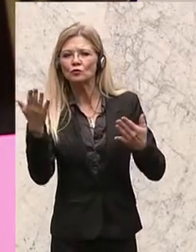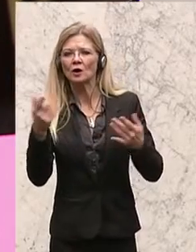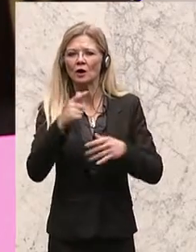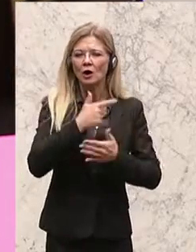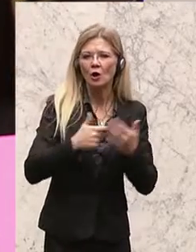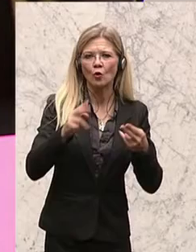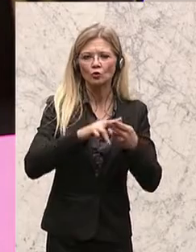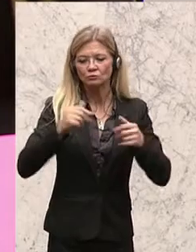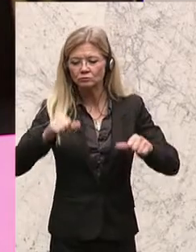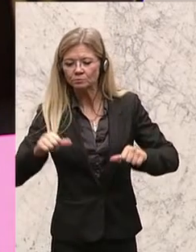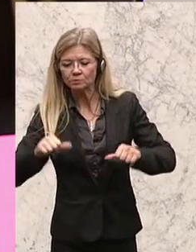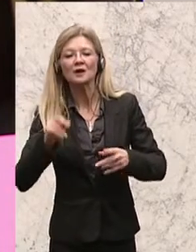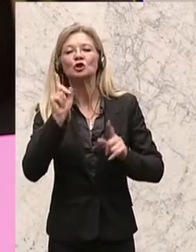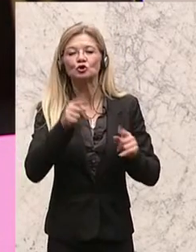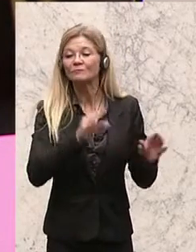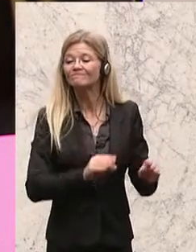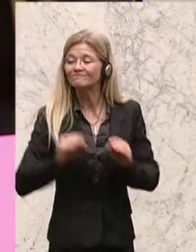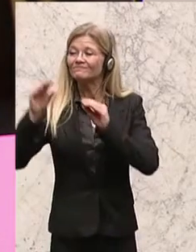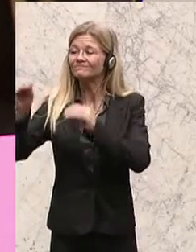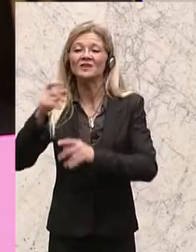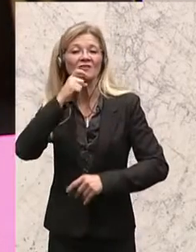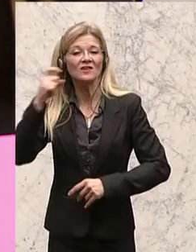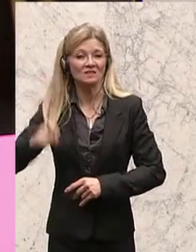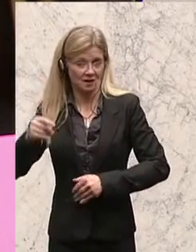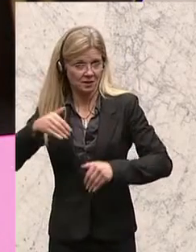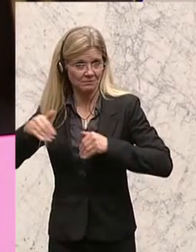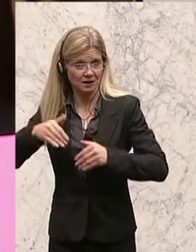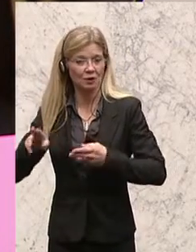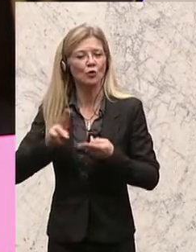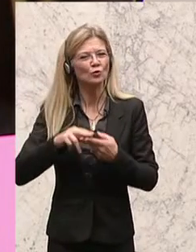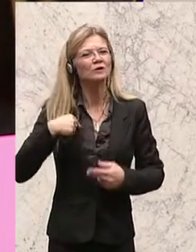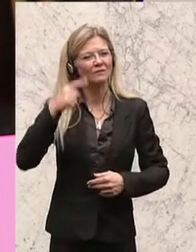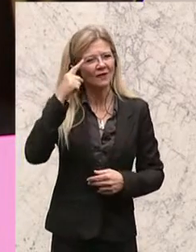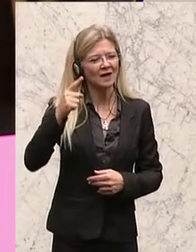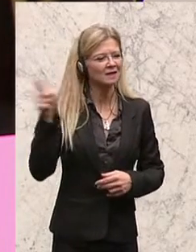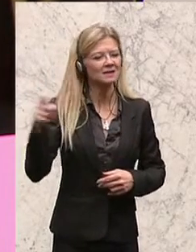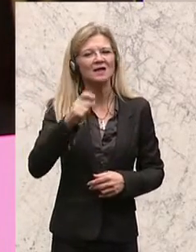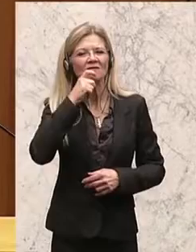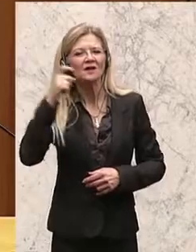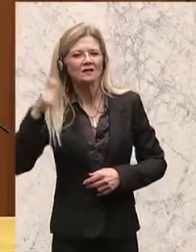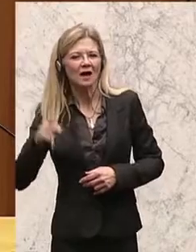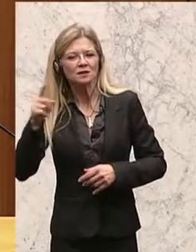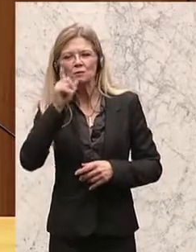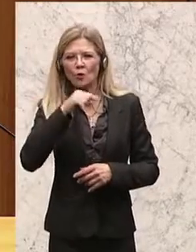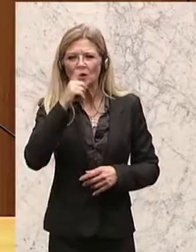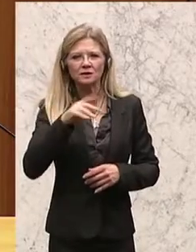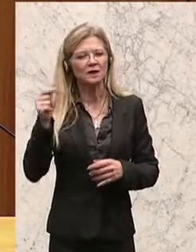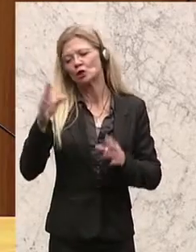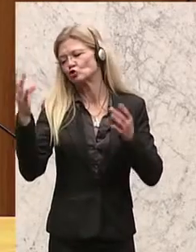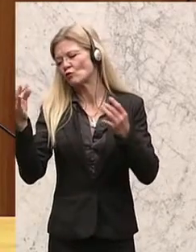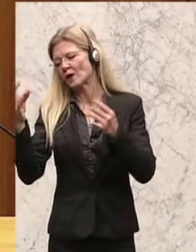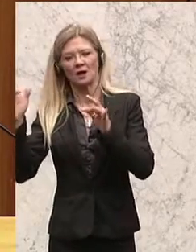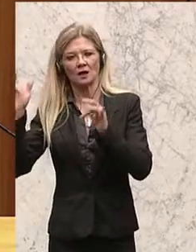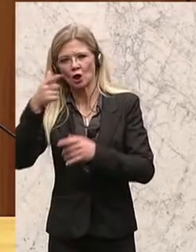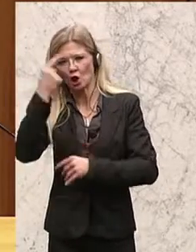auslagern an das finanzministerium und wir wissen die finanzpolizei ist nicht nur chronisch unterbesetzt und sie ist auch noch weiter abgebaut worden